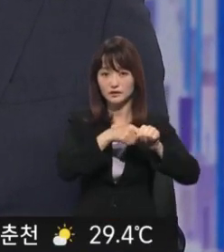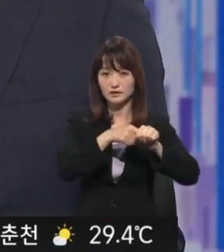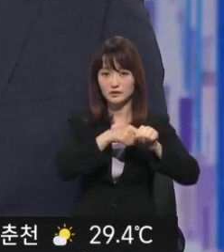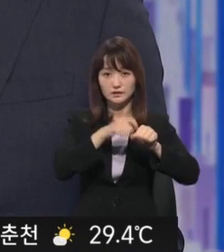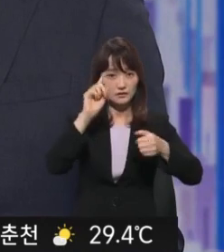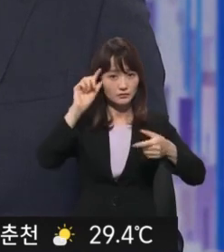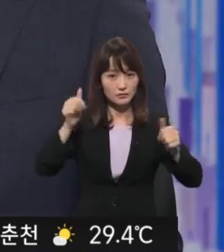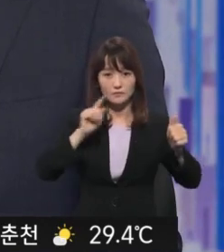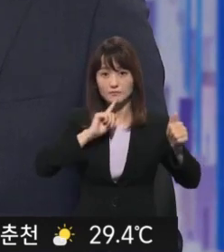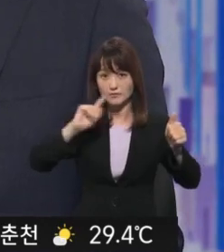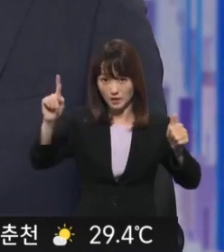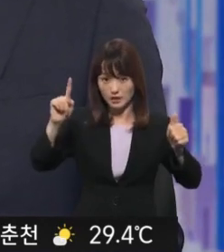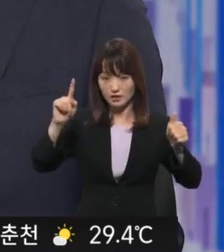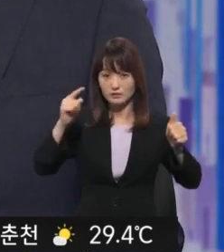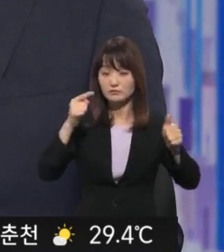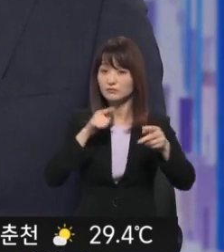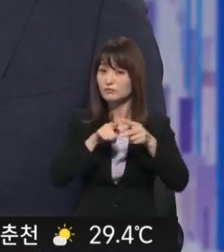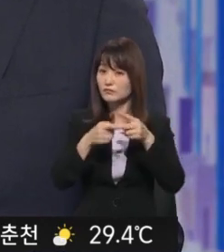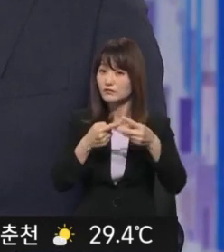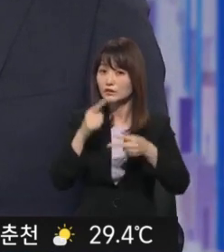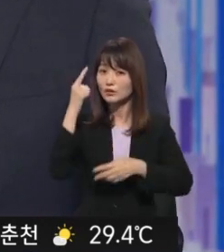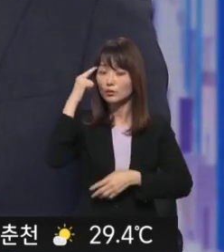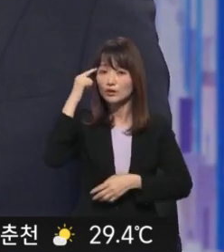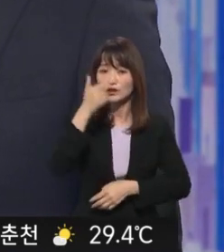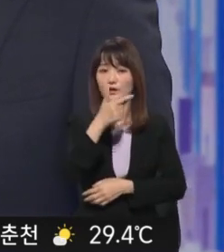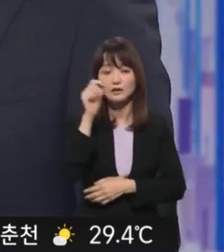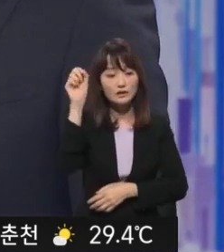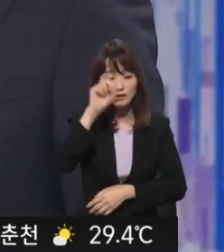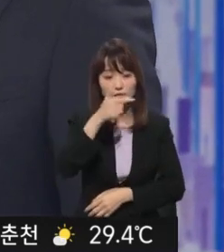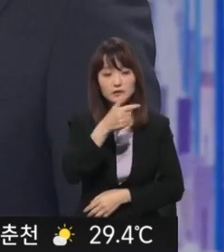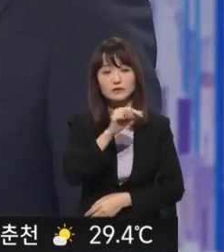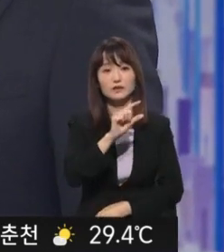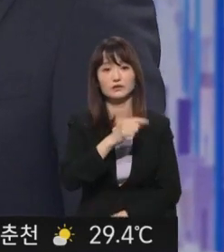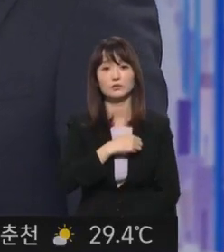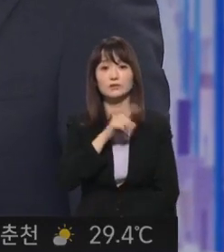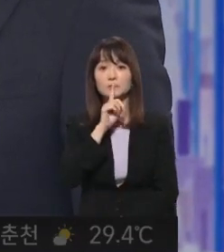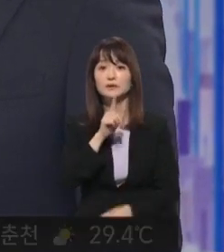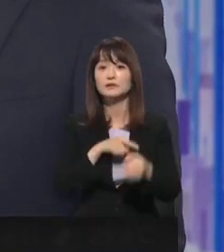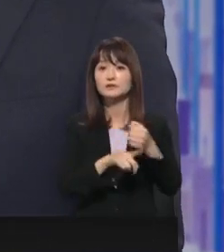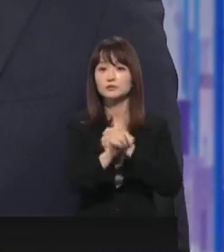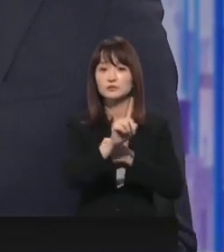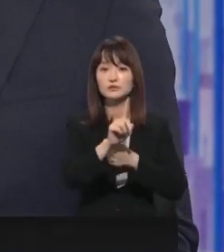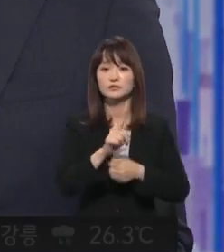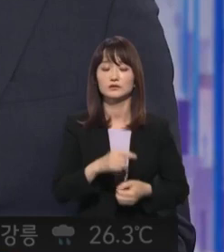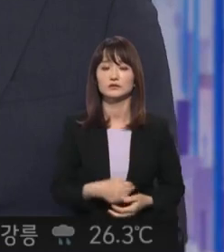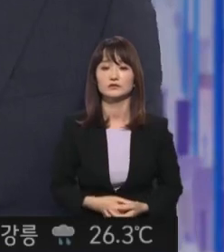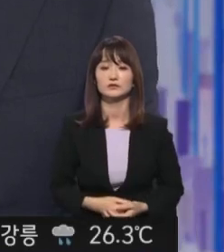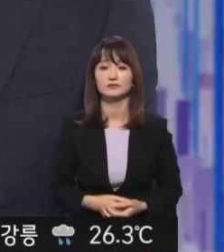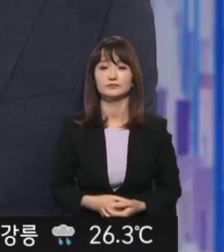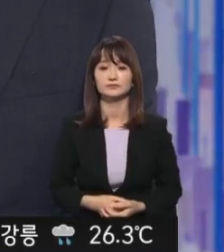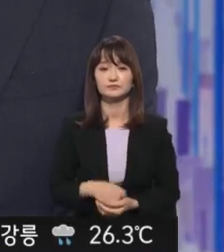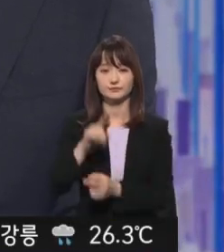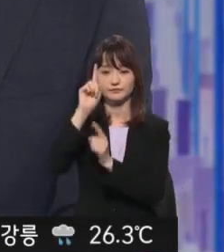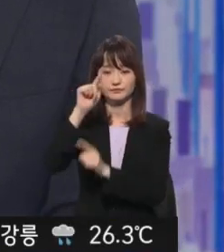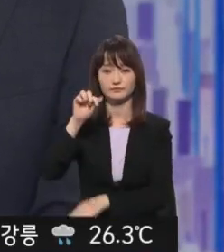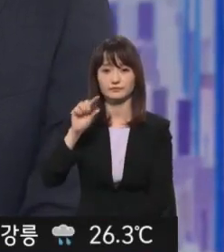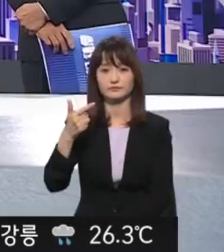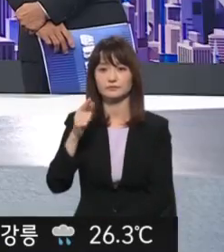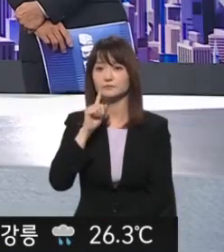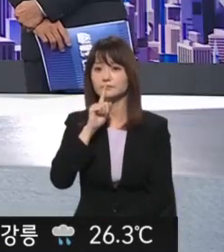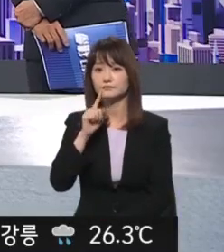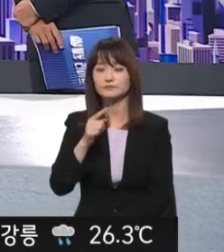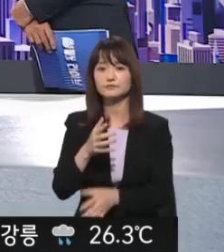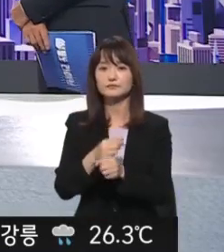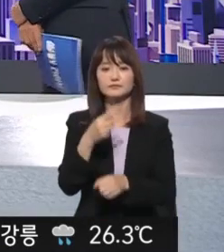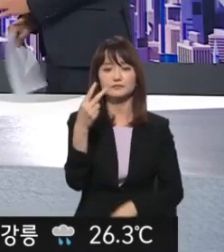거론한 건 이해가 됐는데 갑자기 나 촌 의원을 커 론 했어요 그렇죠 일단은 그 이준석 전 대표가 바람에 바로